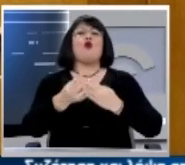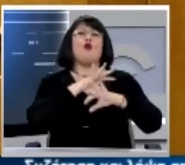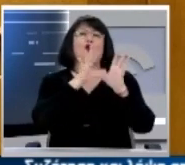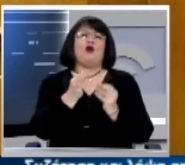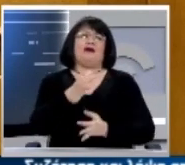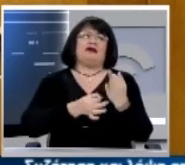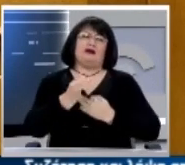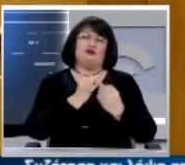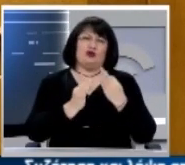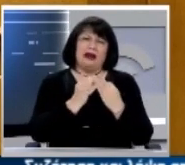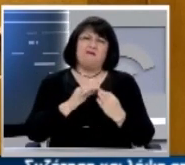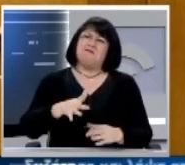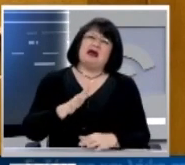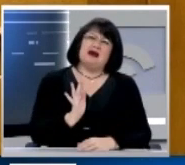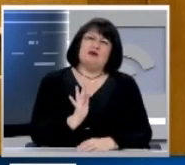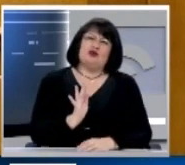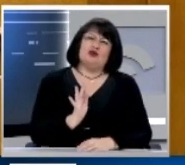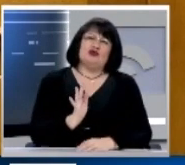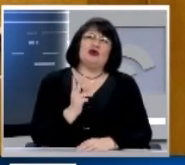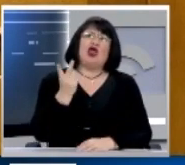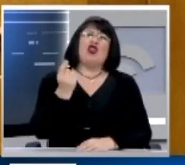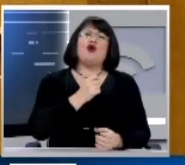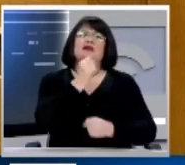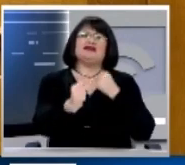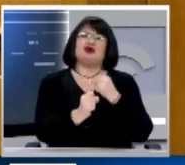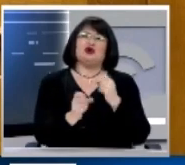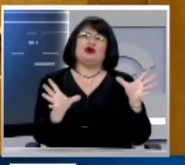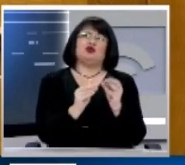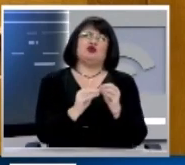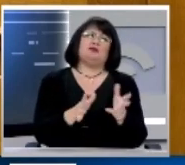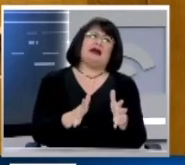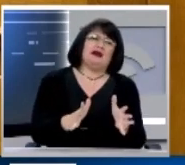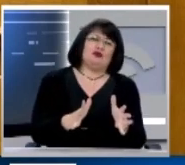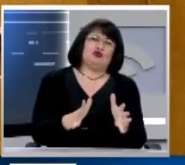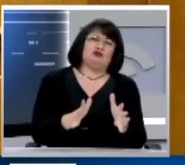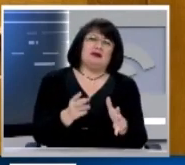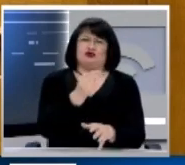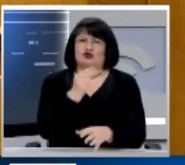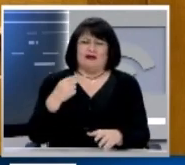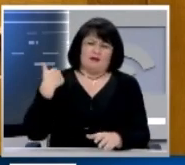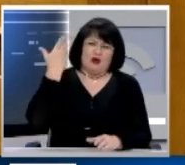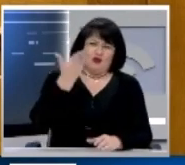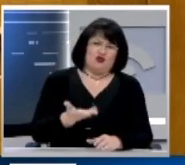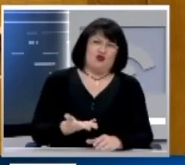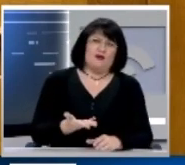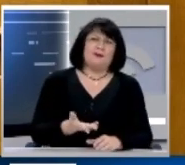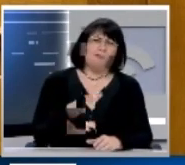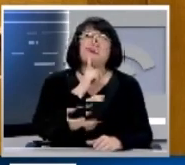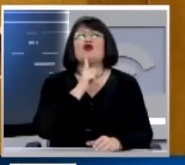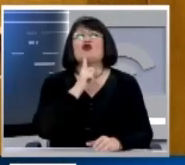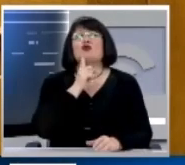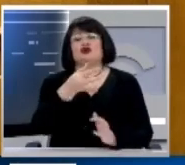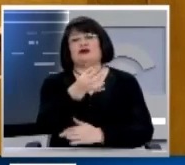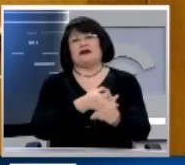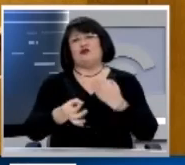και περίπου 2-2,5 χρόνια όσο κρατάει αυτή η υπόθεση, όπως και τους